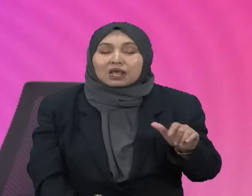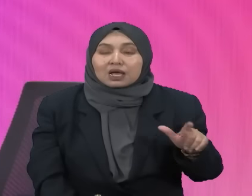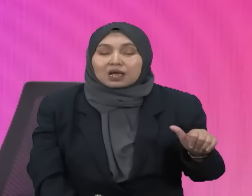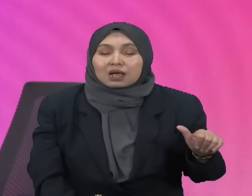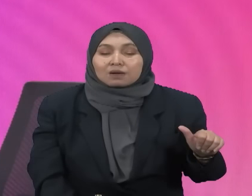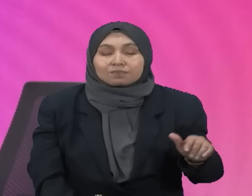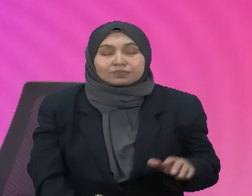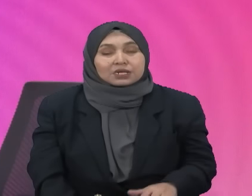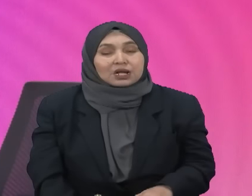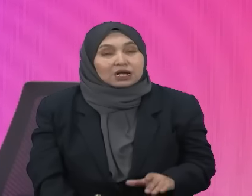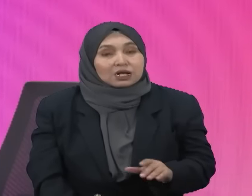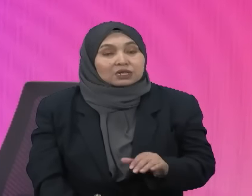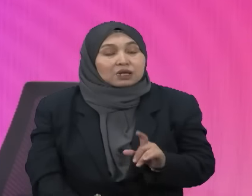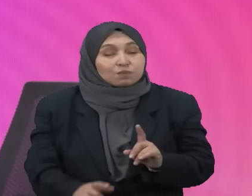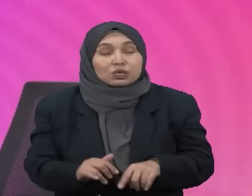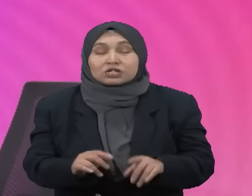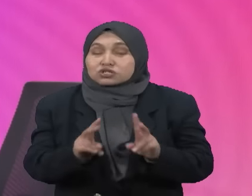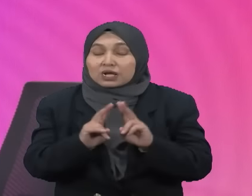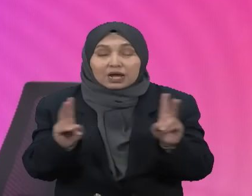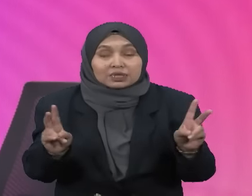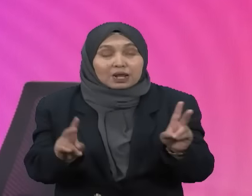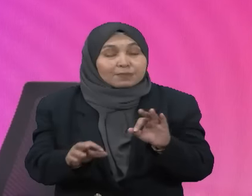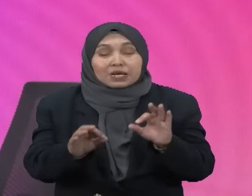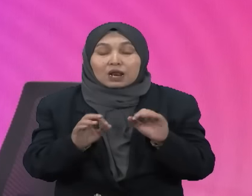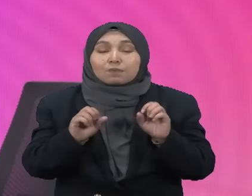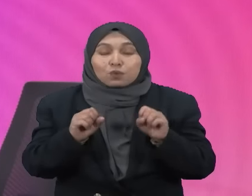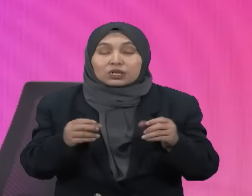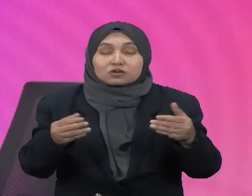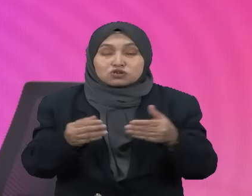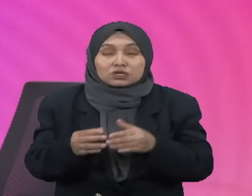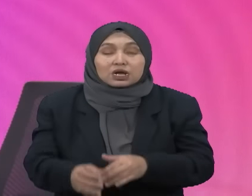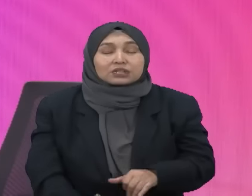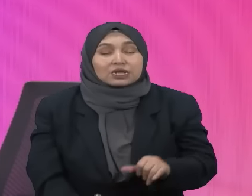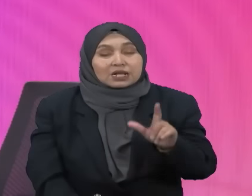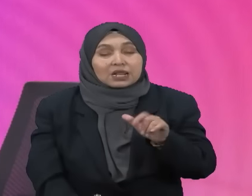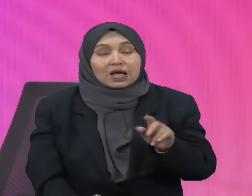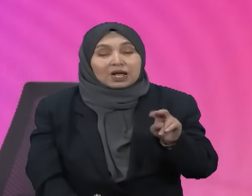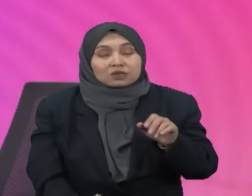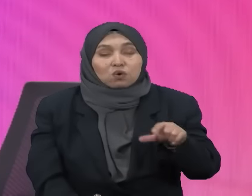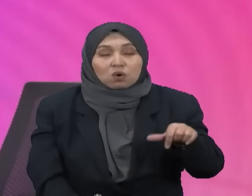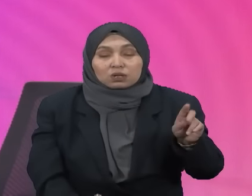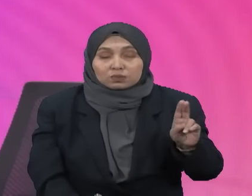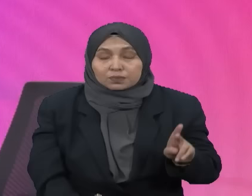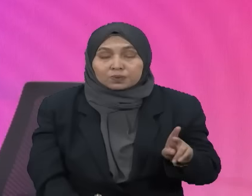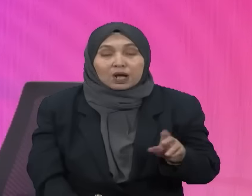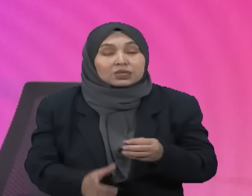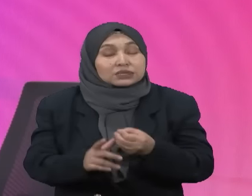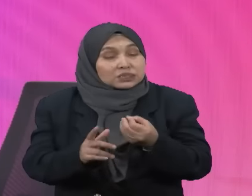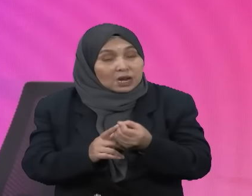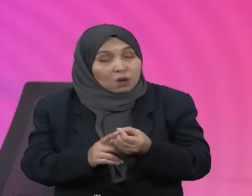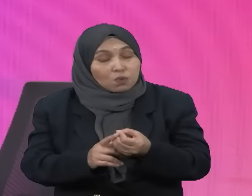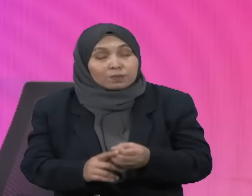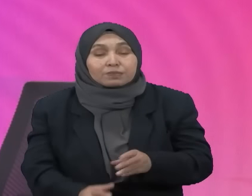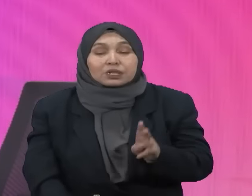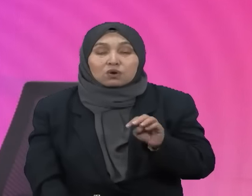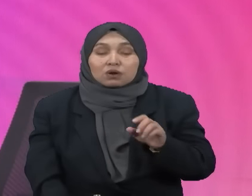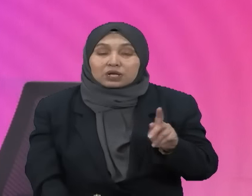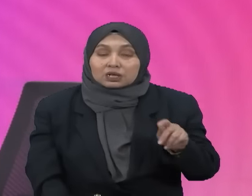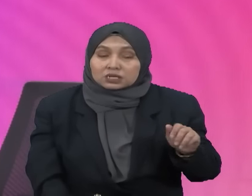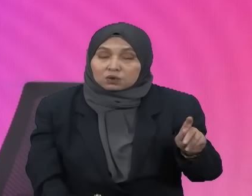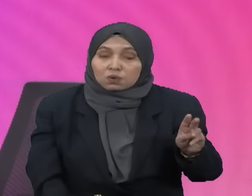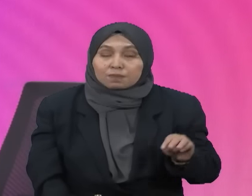illa. Kalau tak boleh sangatlah. Tapi kalau boleh sikit lagi, lebih baiklah illa anqalu ke ataupun min qaryatikum